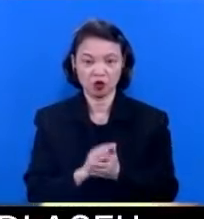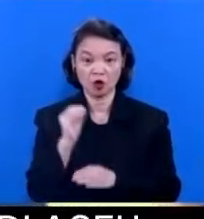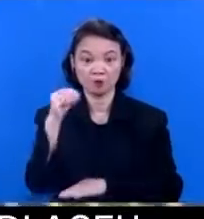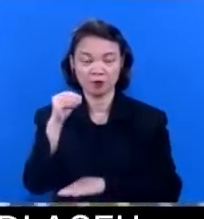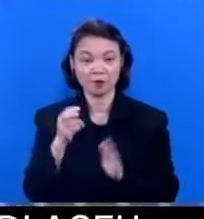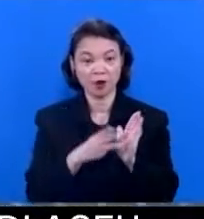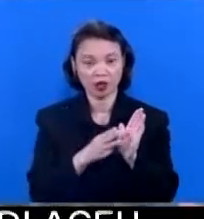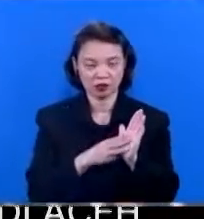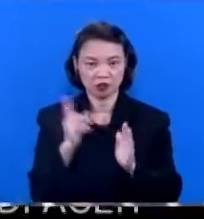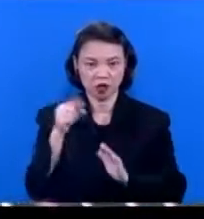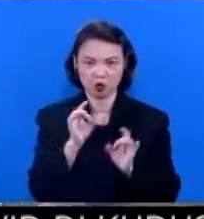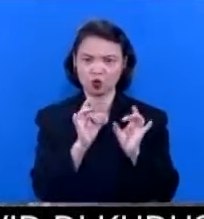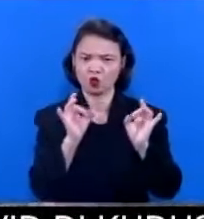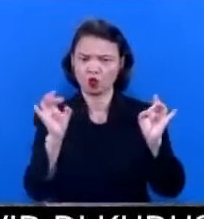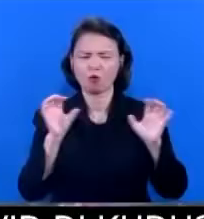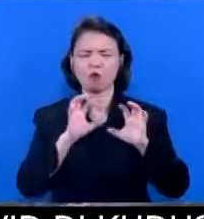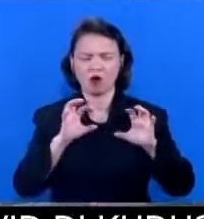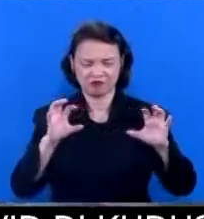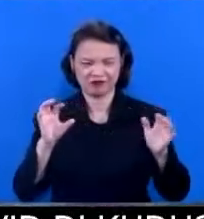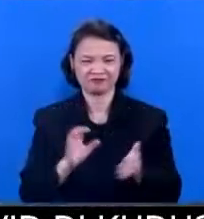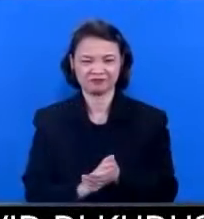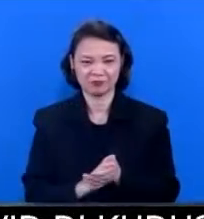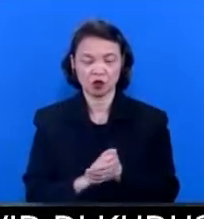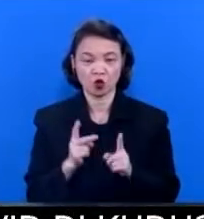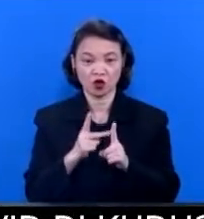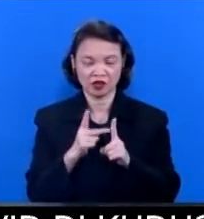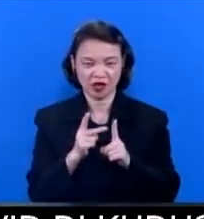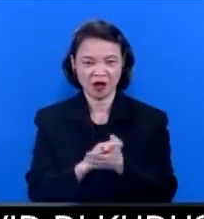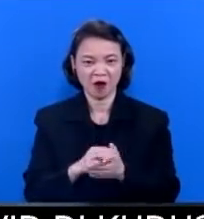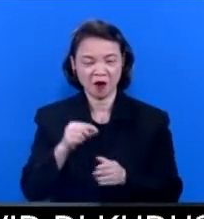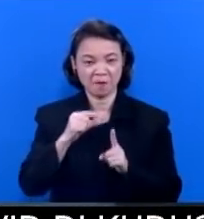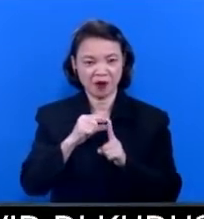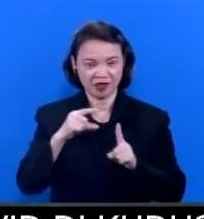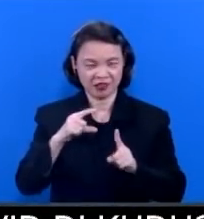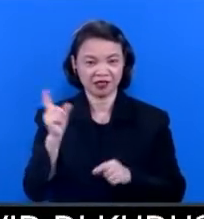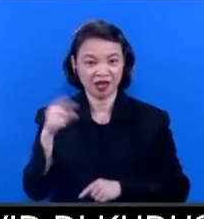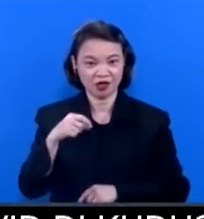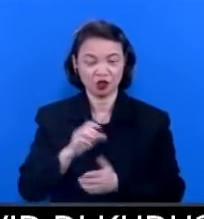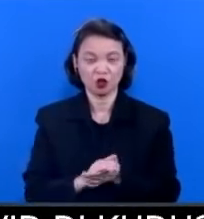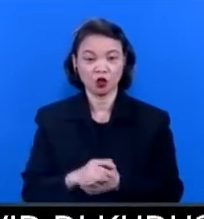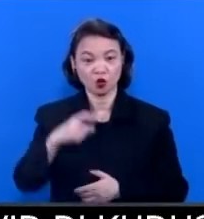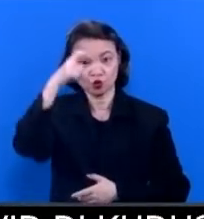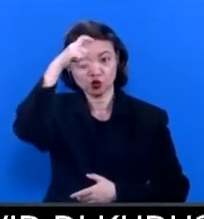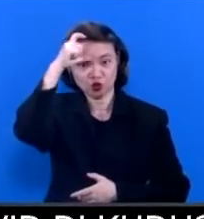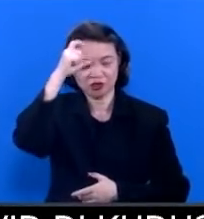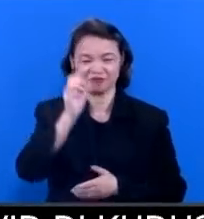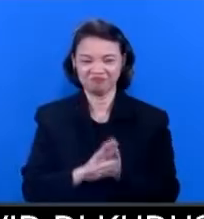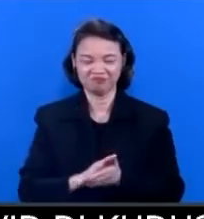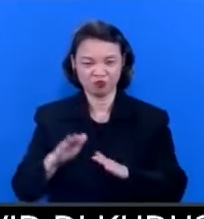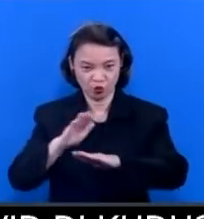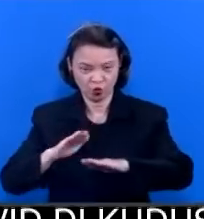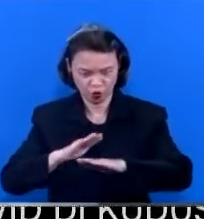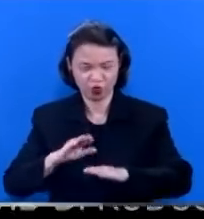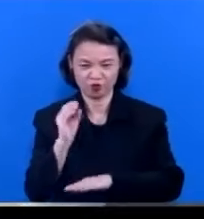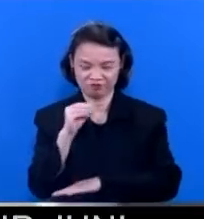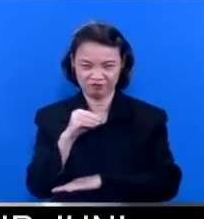hias dari berbagai jenis. Mulai dari jenis Lahore Pakistan hingga Cobb Santinet dari Turki. Selain membudidayakan, Reza